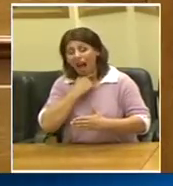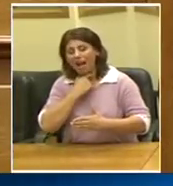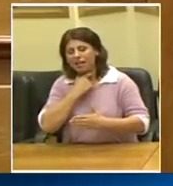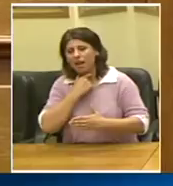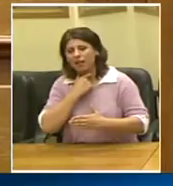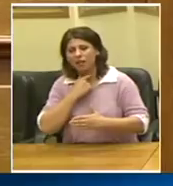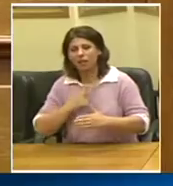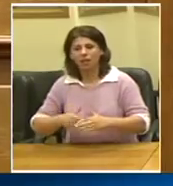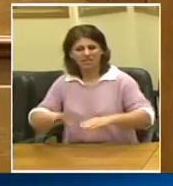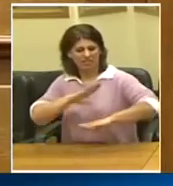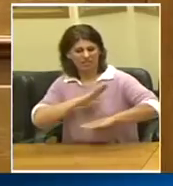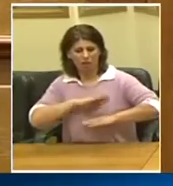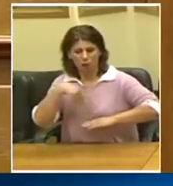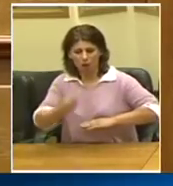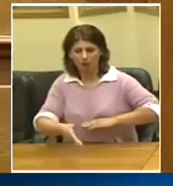πραξικοπήματος.